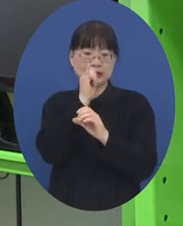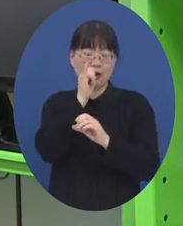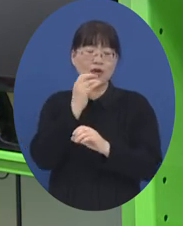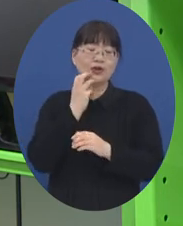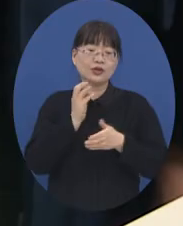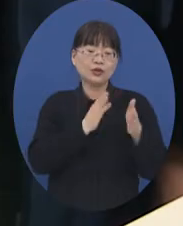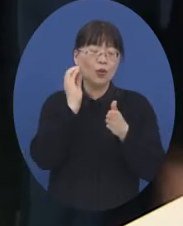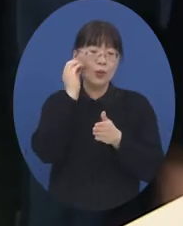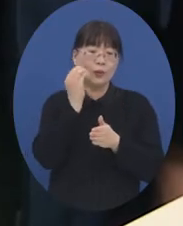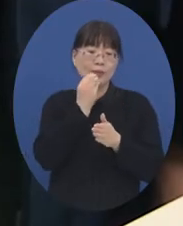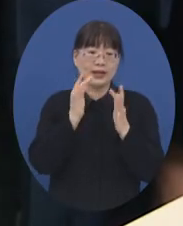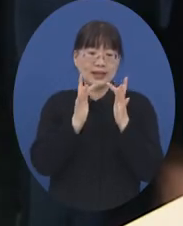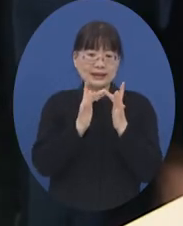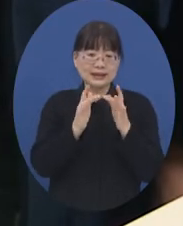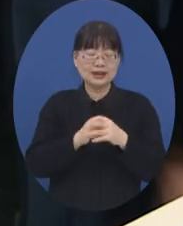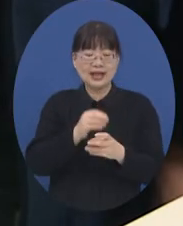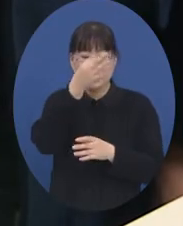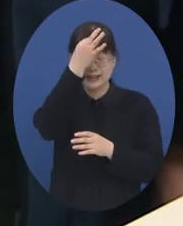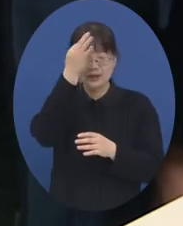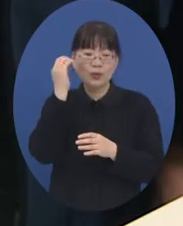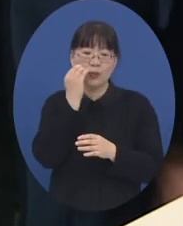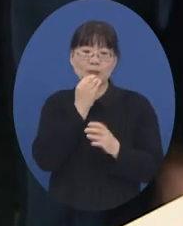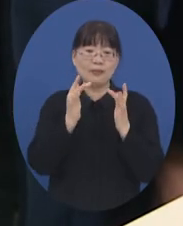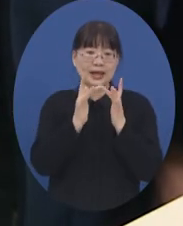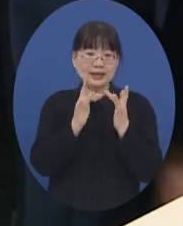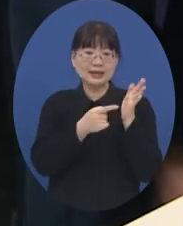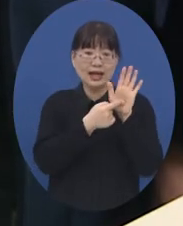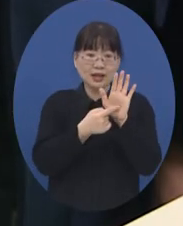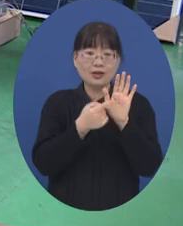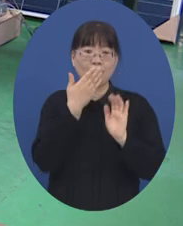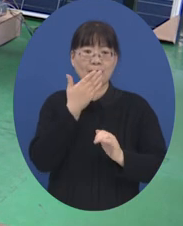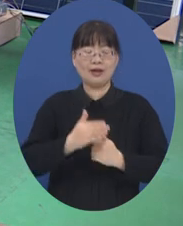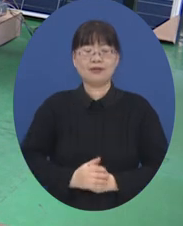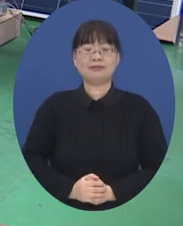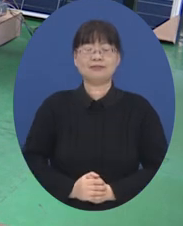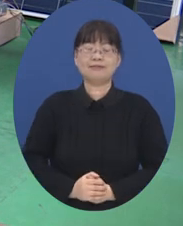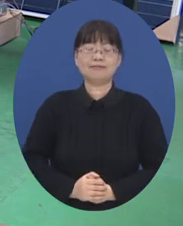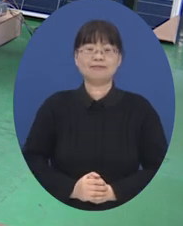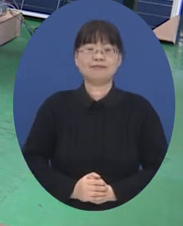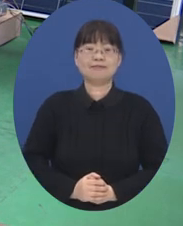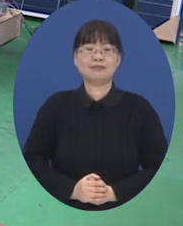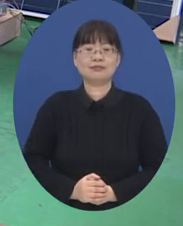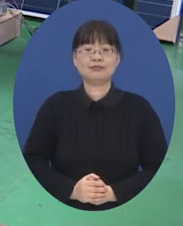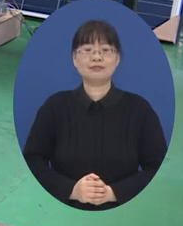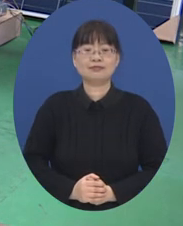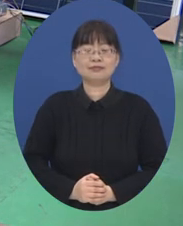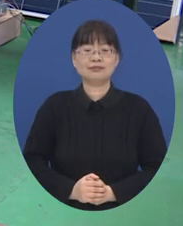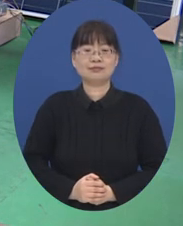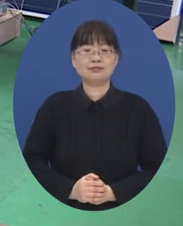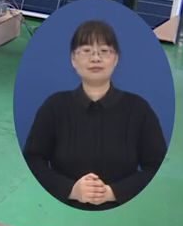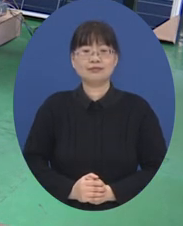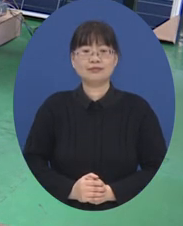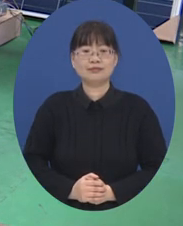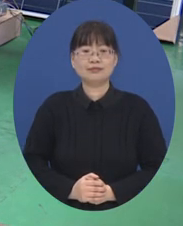홈페이지와 경기테크노파크 홈페이지에서 확인할 수 있습니다 경기 gtb 20입니다